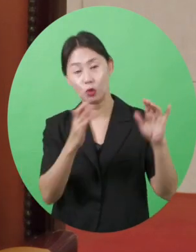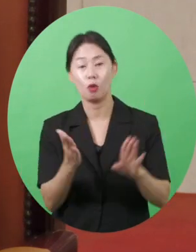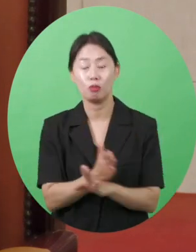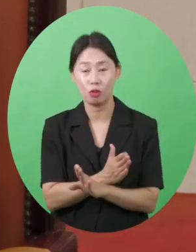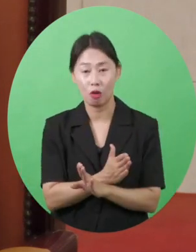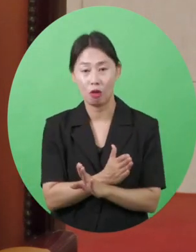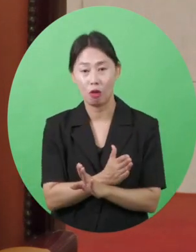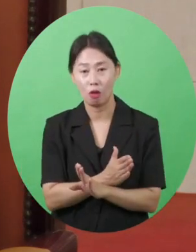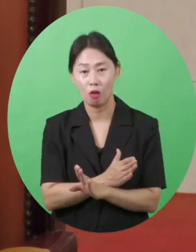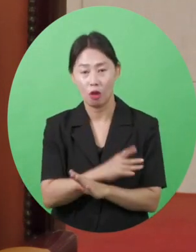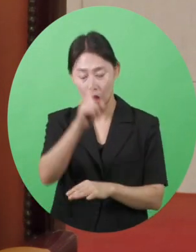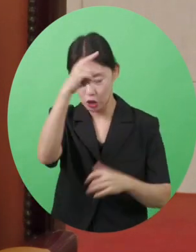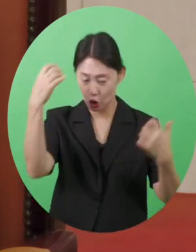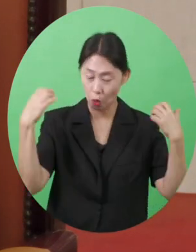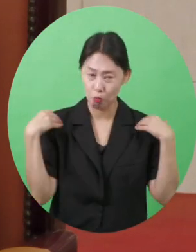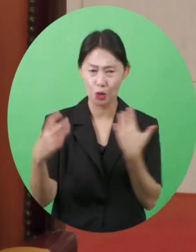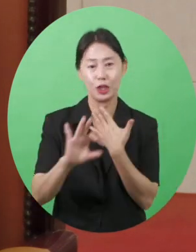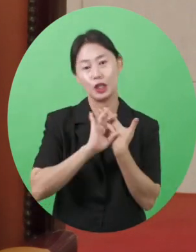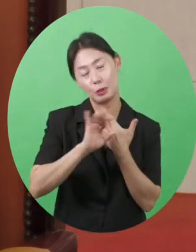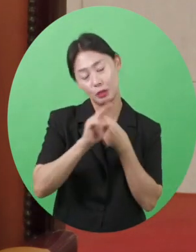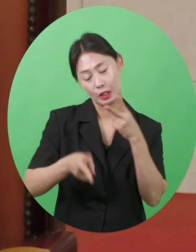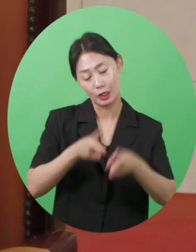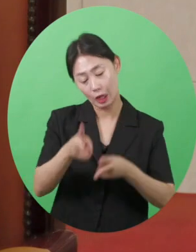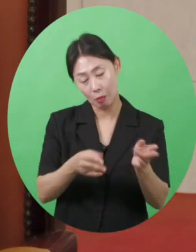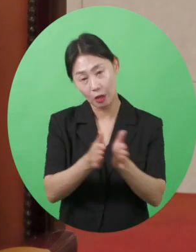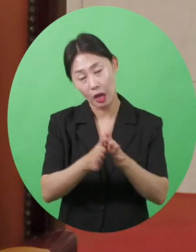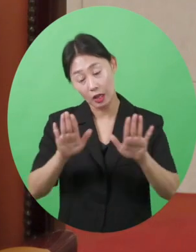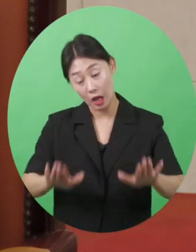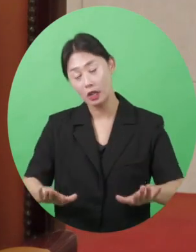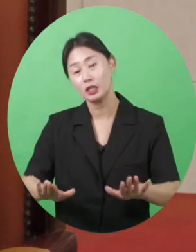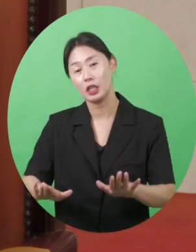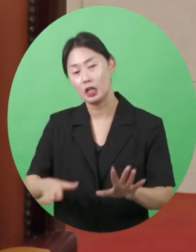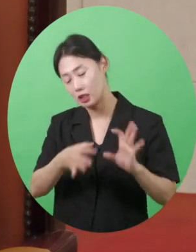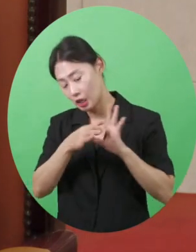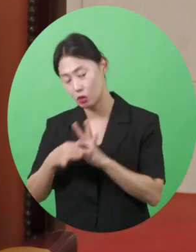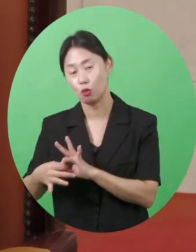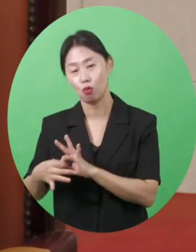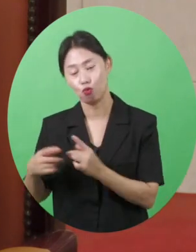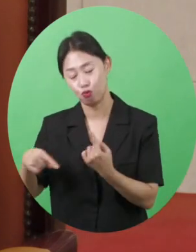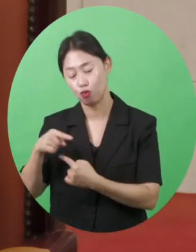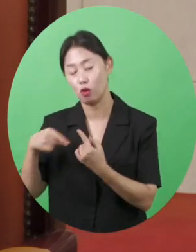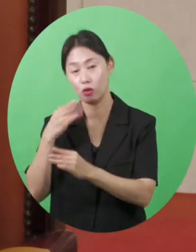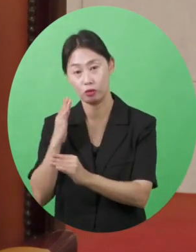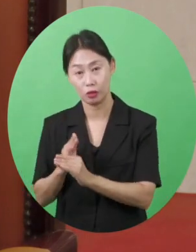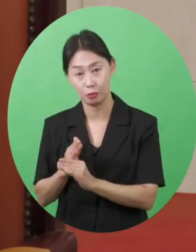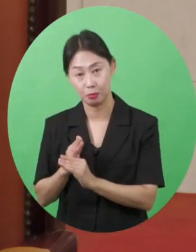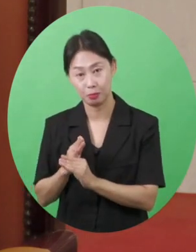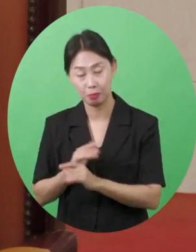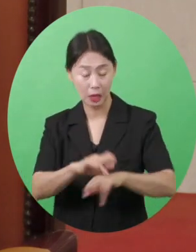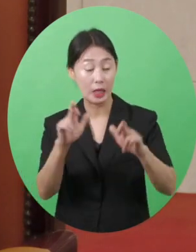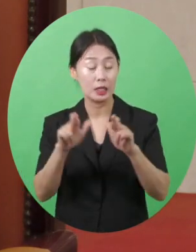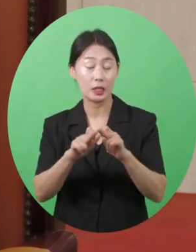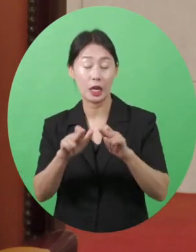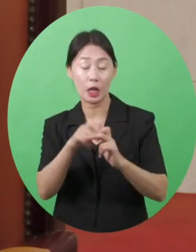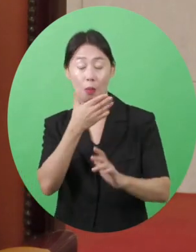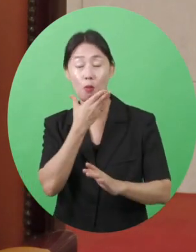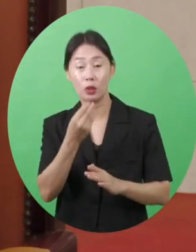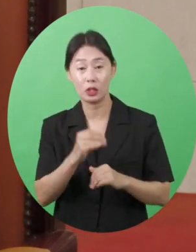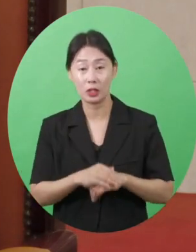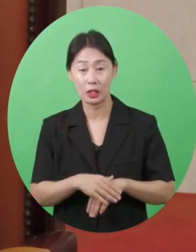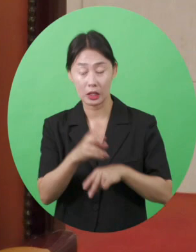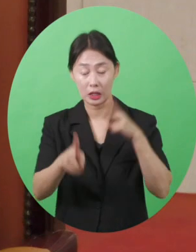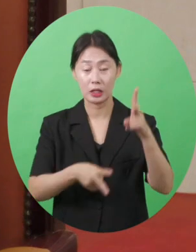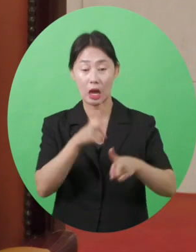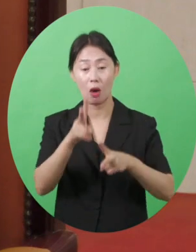2015년부터 정부 시범 사업을 통해서 현재까지 진행되어 오고 있고요. 저희 장애인복지사업